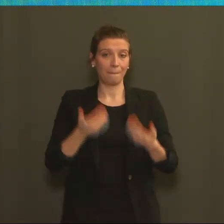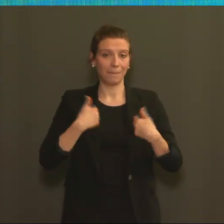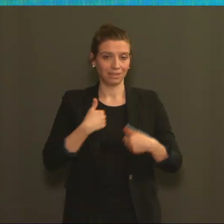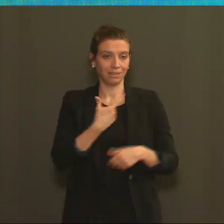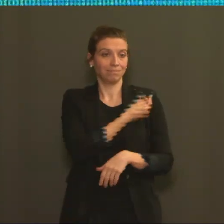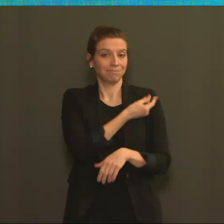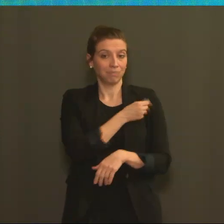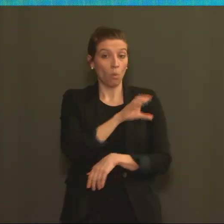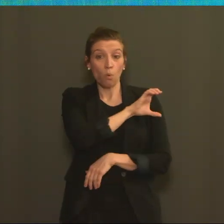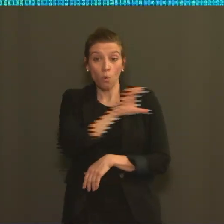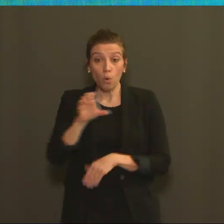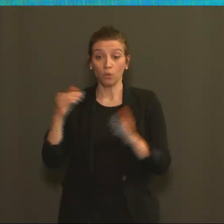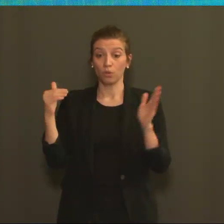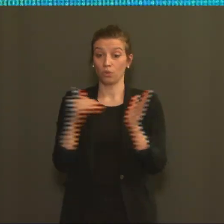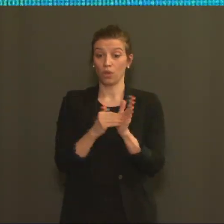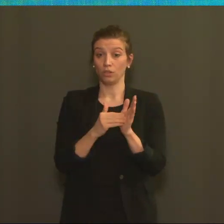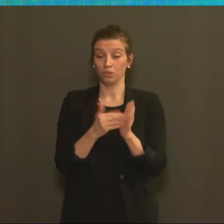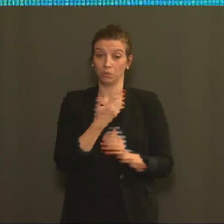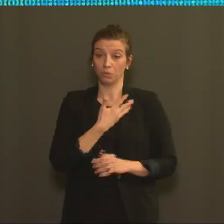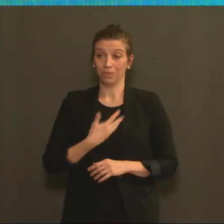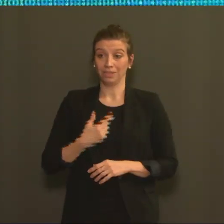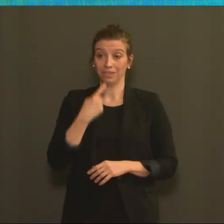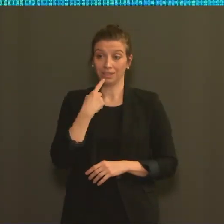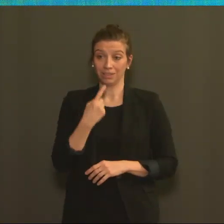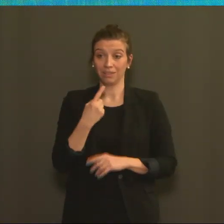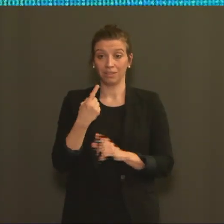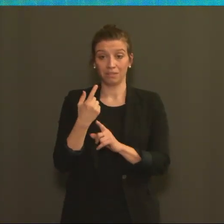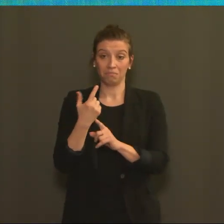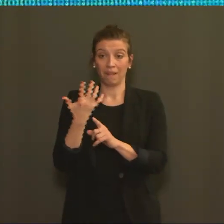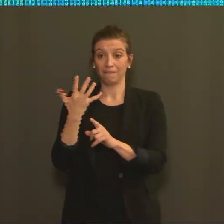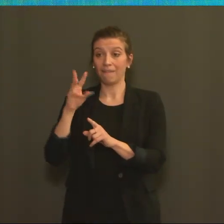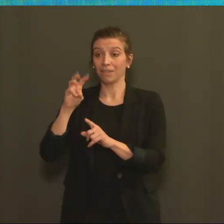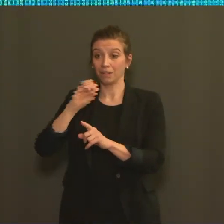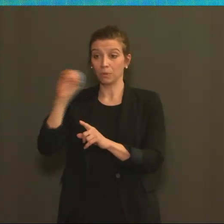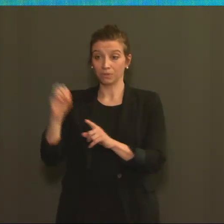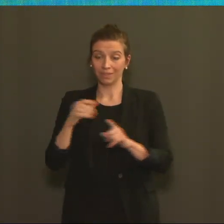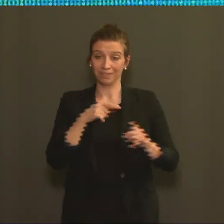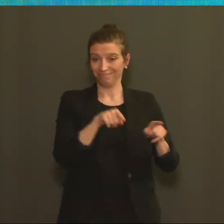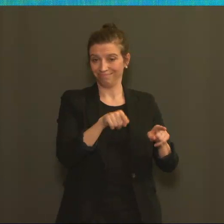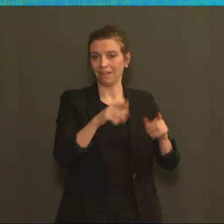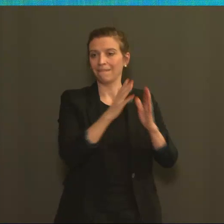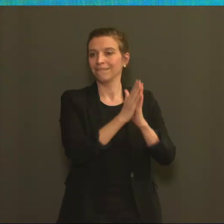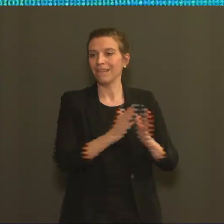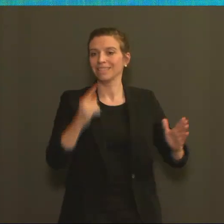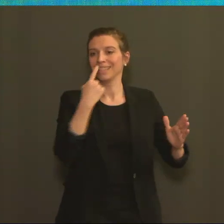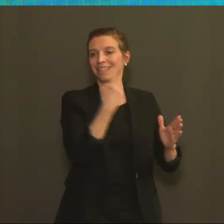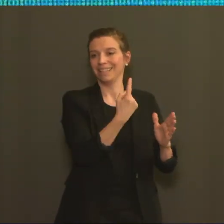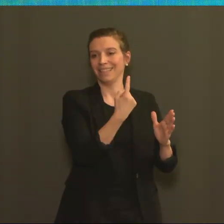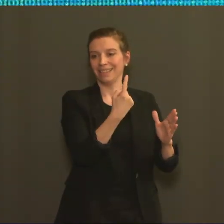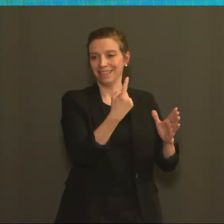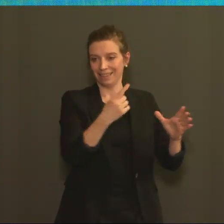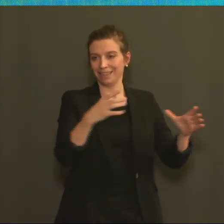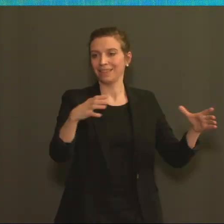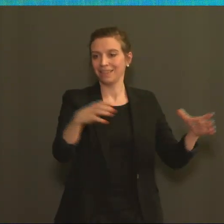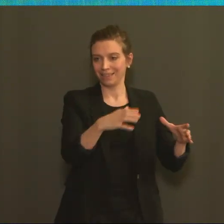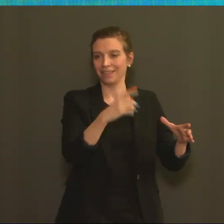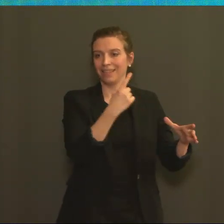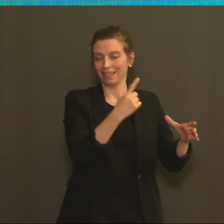van onze beoogde doelgroep in fase 1a dit is dus een lichte onderschatting